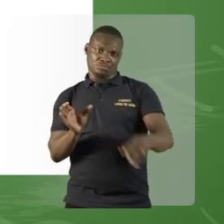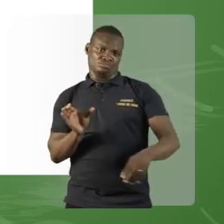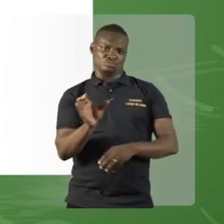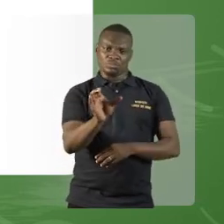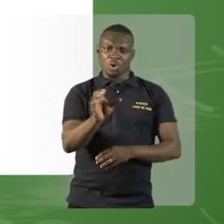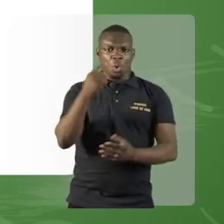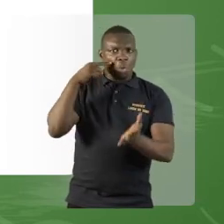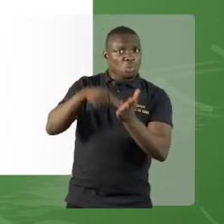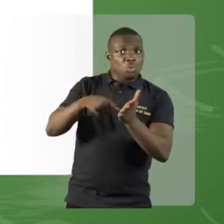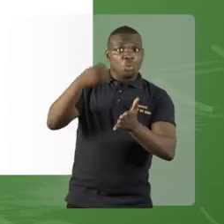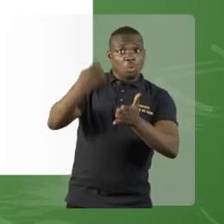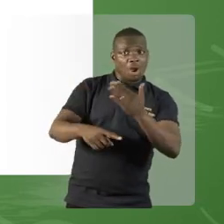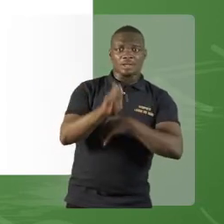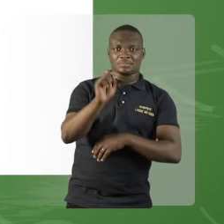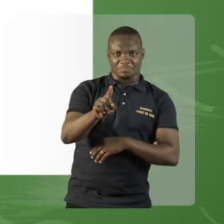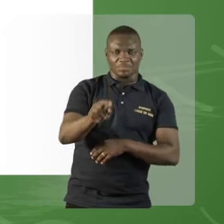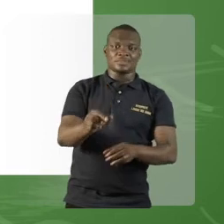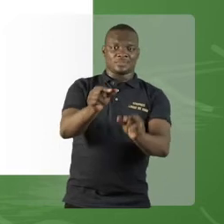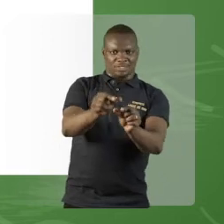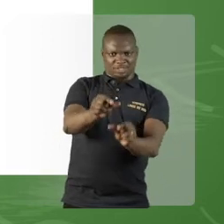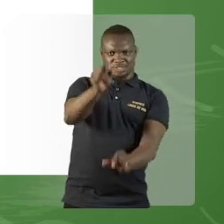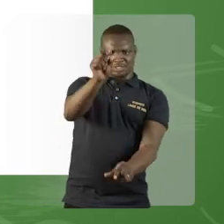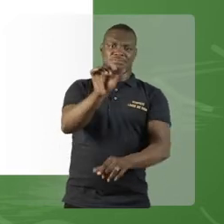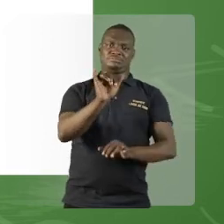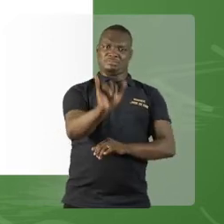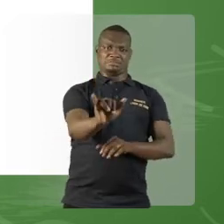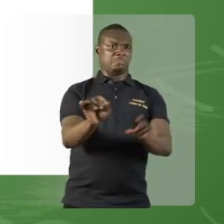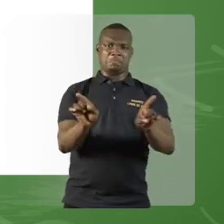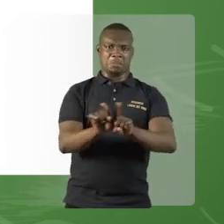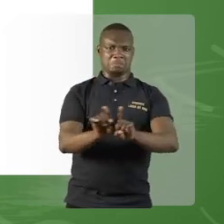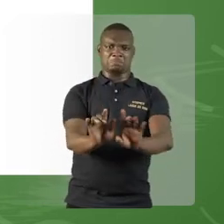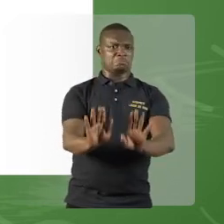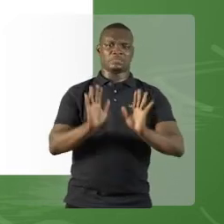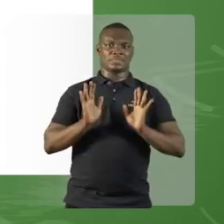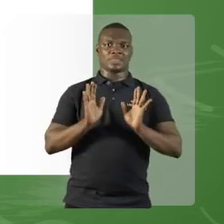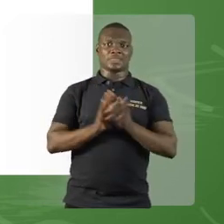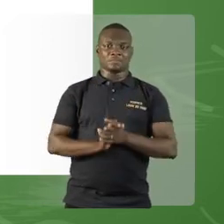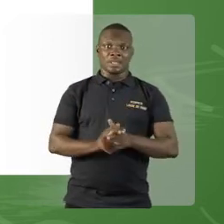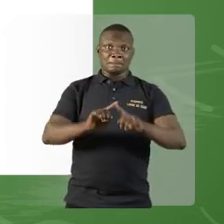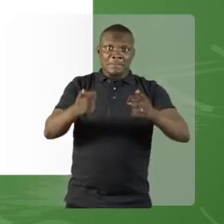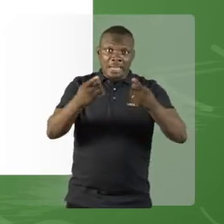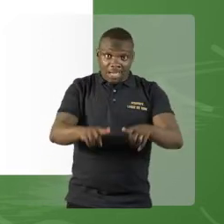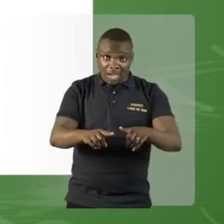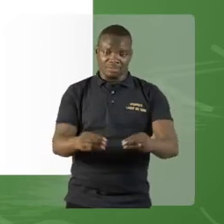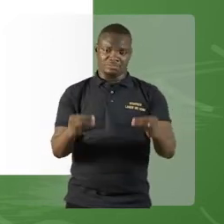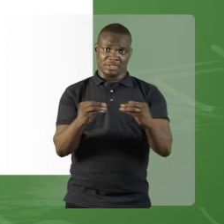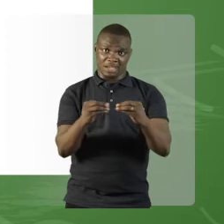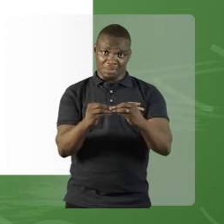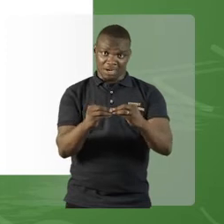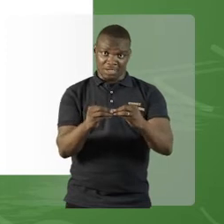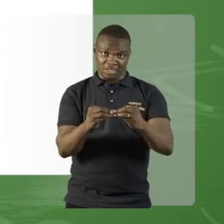remarque que la tige reste immobile. Mais en présence de l'aimant, c'est-à-dire en présence de champs